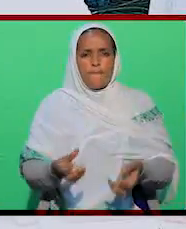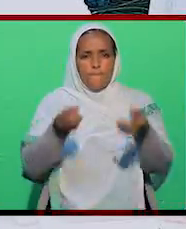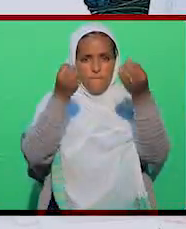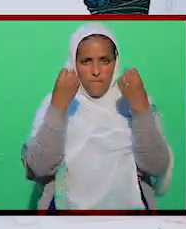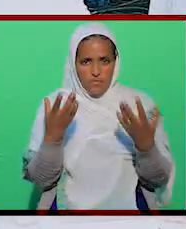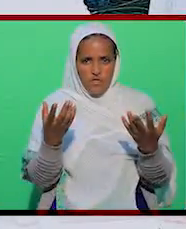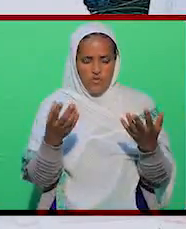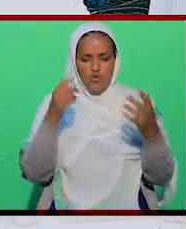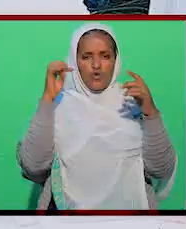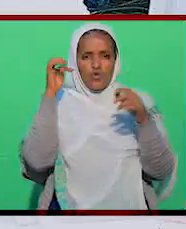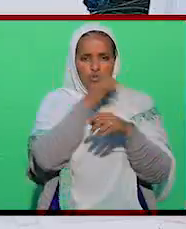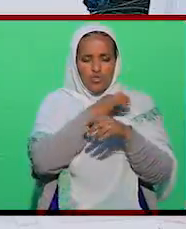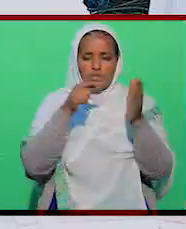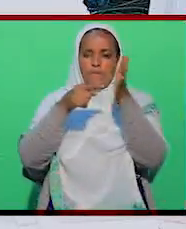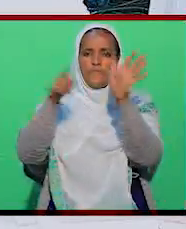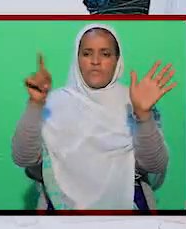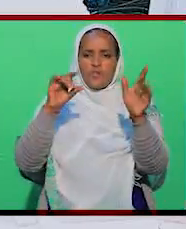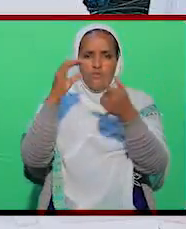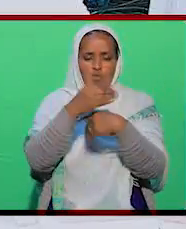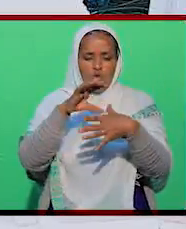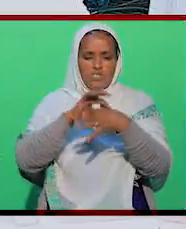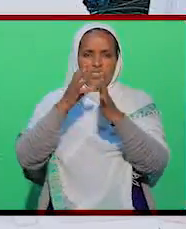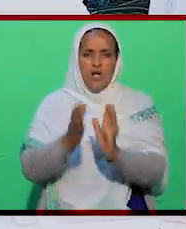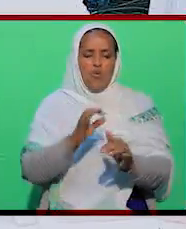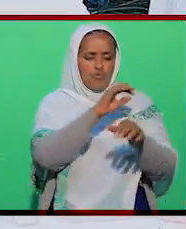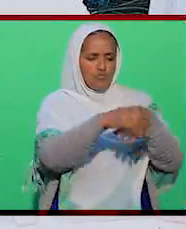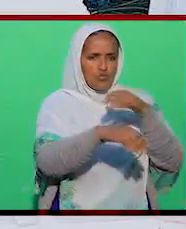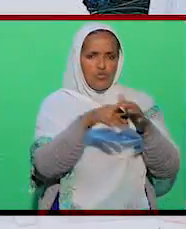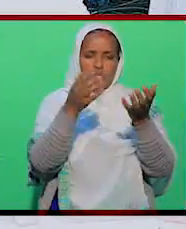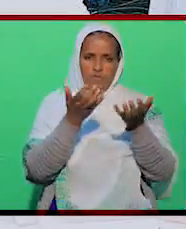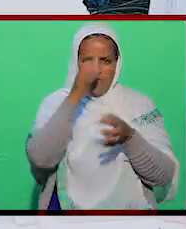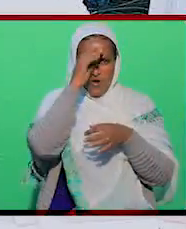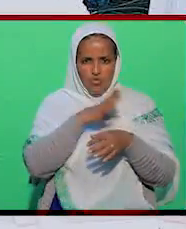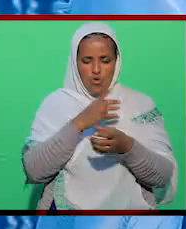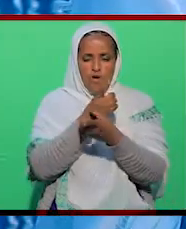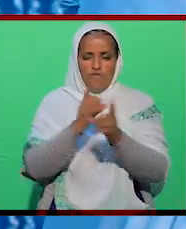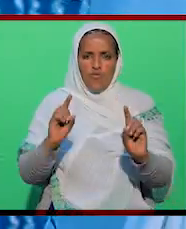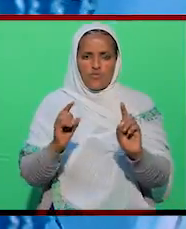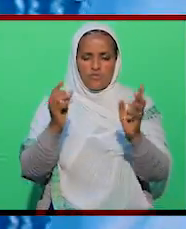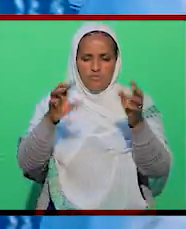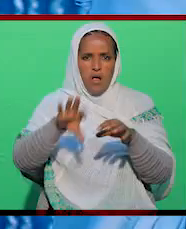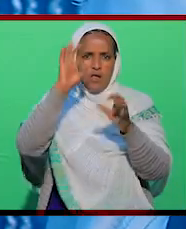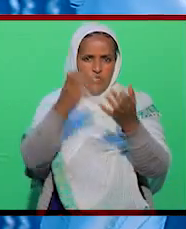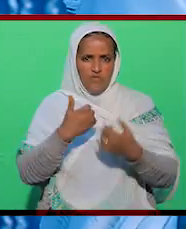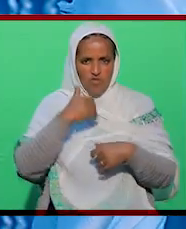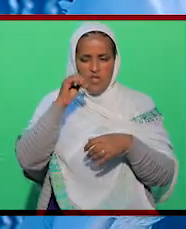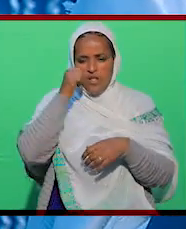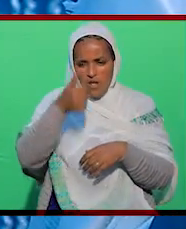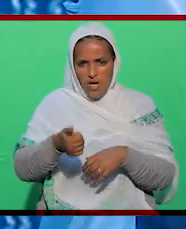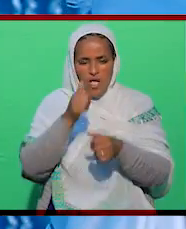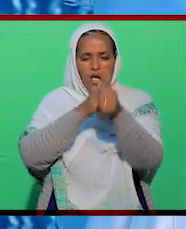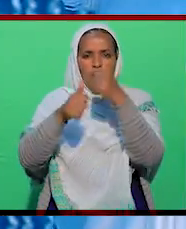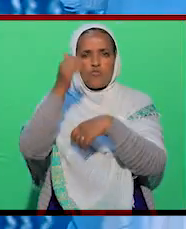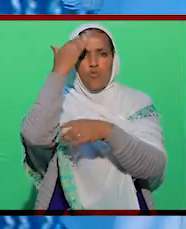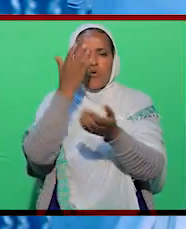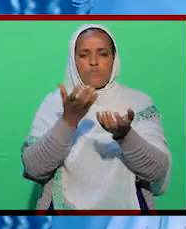ነው። እና ይሄ በአብዛኛው ለሐሰተኞች የሚጋለጠው ስጋዊ ድሎት የሚፈልግ ሰው፣ ይሄ መፈወስ የሚፈልግ ሰው፣ እንዲህ ያለው